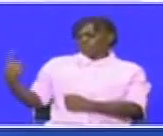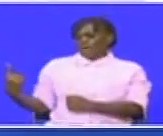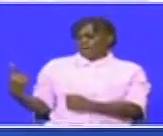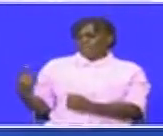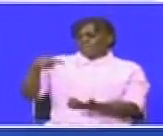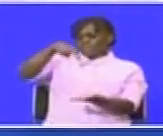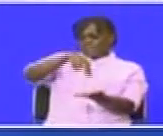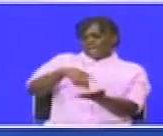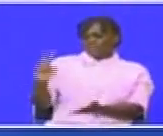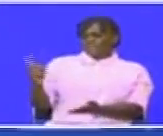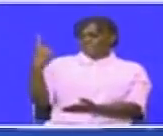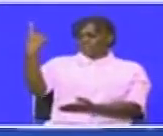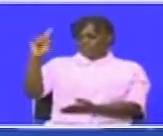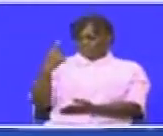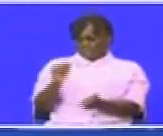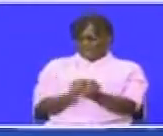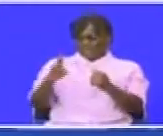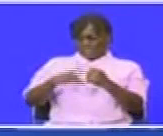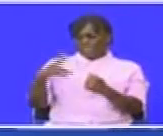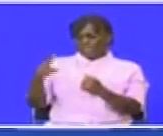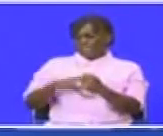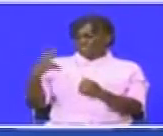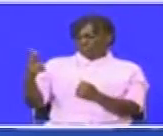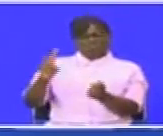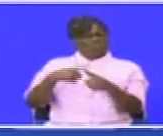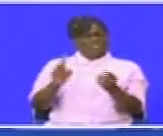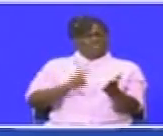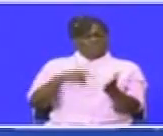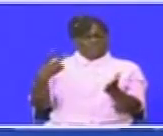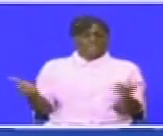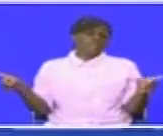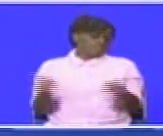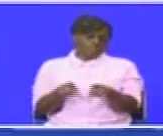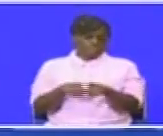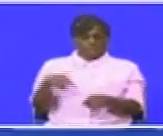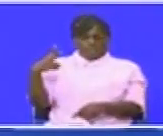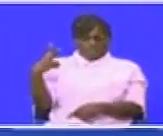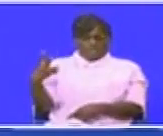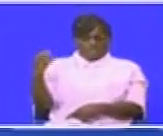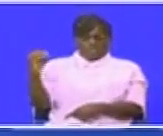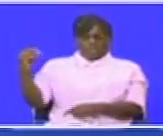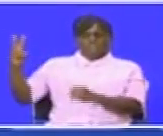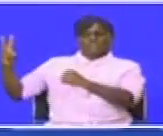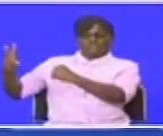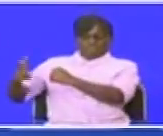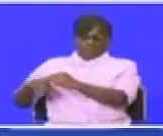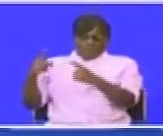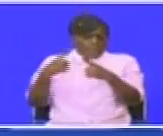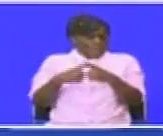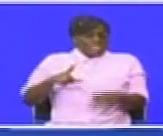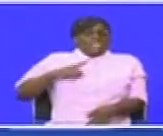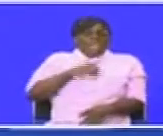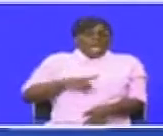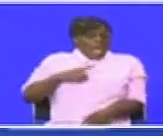Aligombea urais mara ya kwanza mwaka 1992 lakini hakufaulu sawa na mwaka 1997, ila bahati